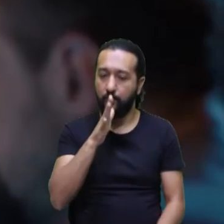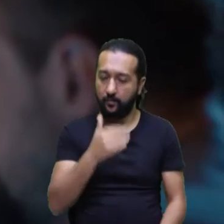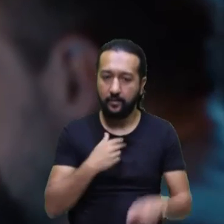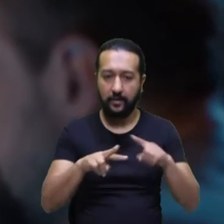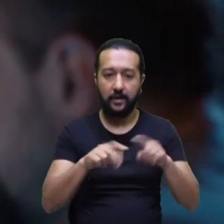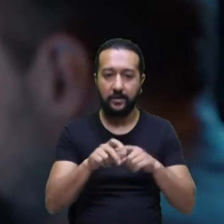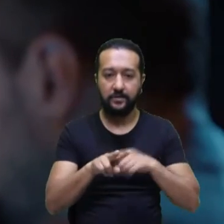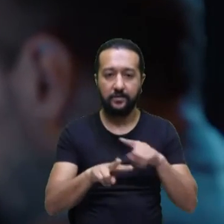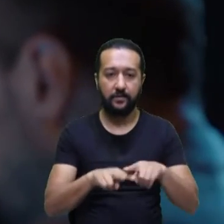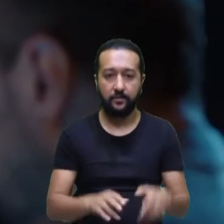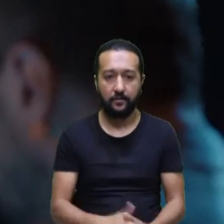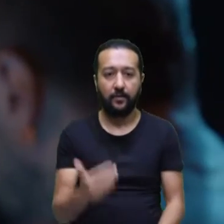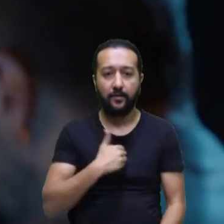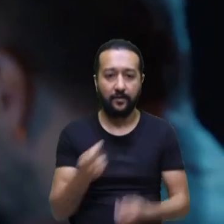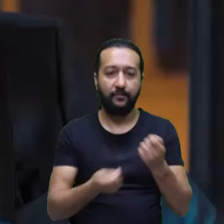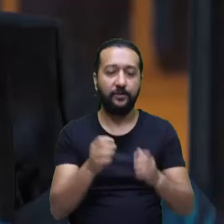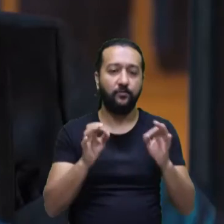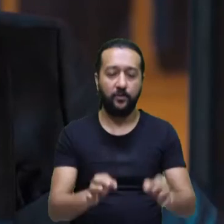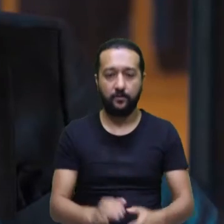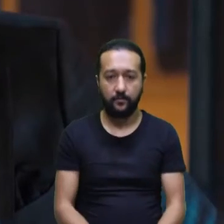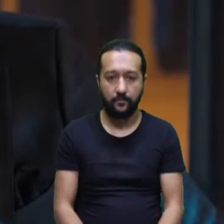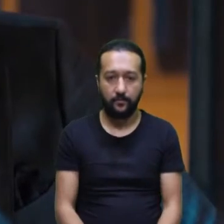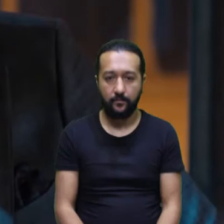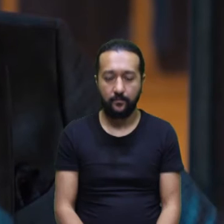Asya. Benim işim bu.